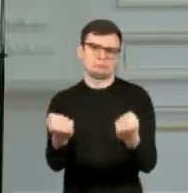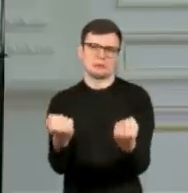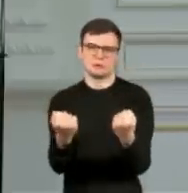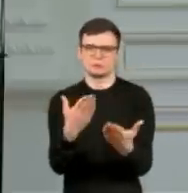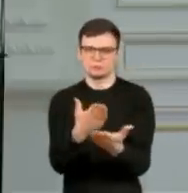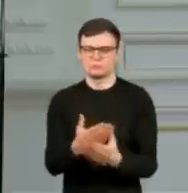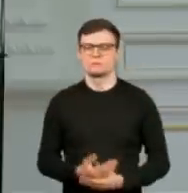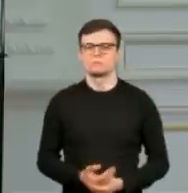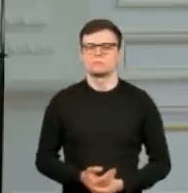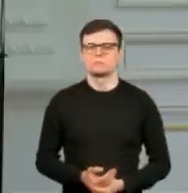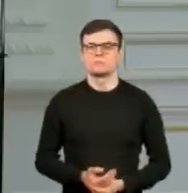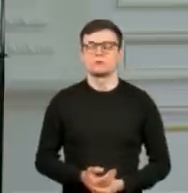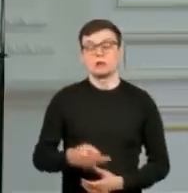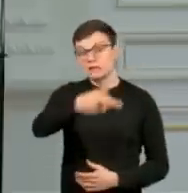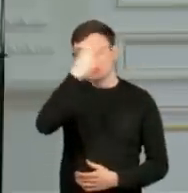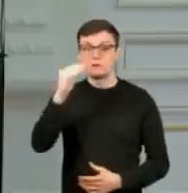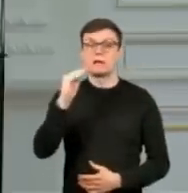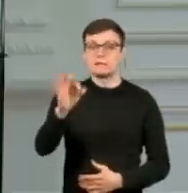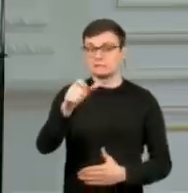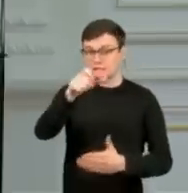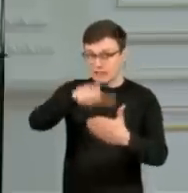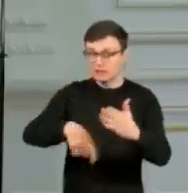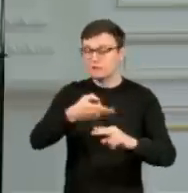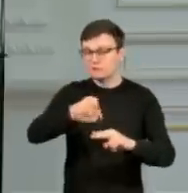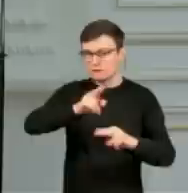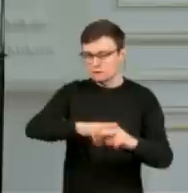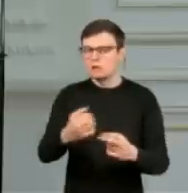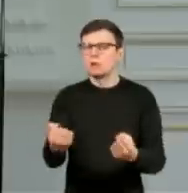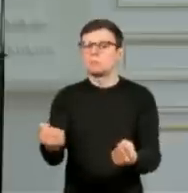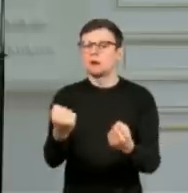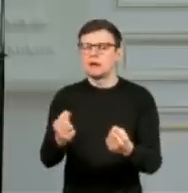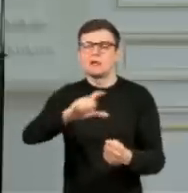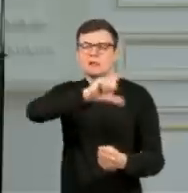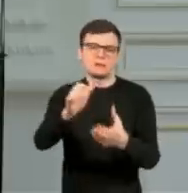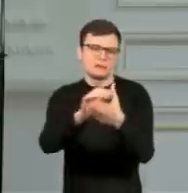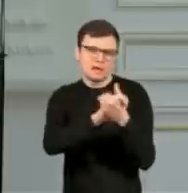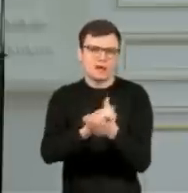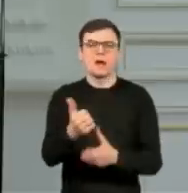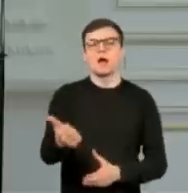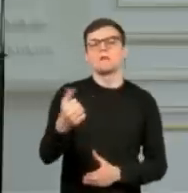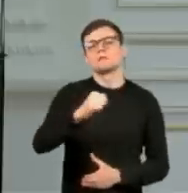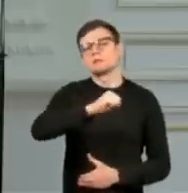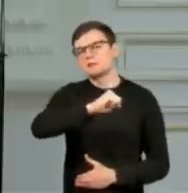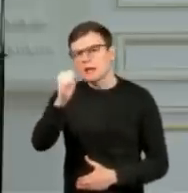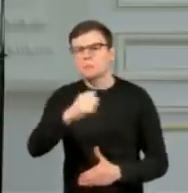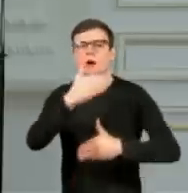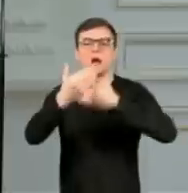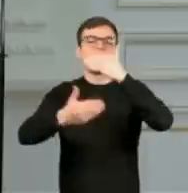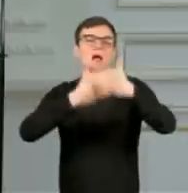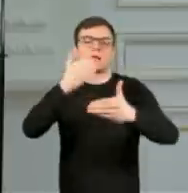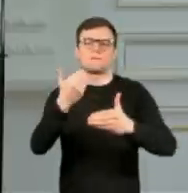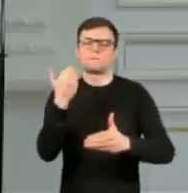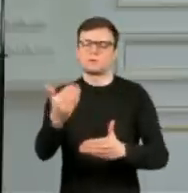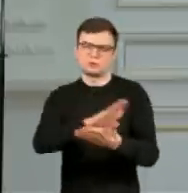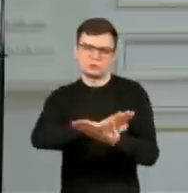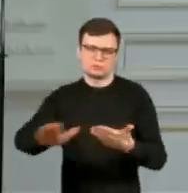siekti ilgalaikės taikos, kuri yra būtina, kuriant klestinčią demokratinę jūsų šalies ateitį.